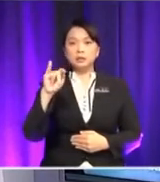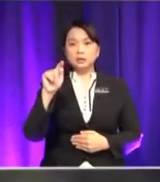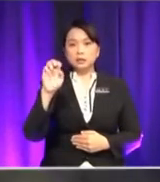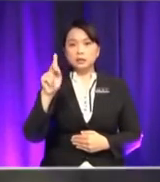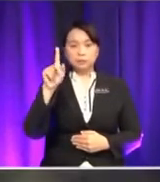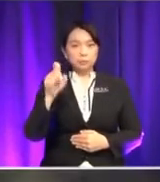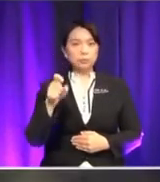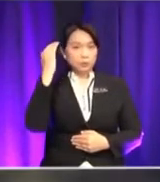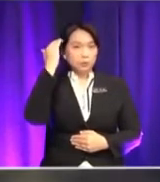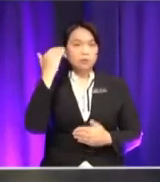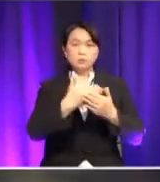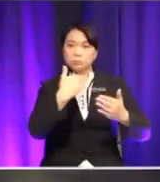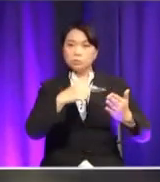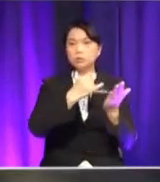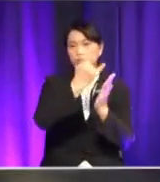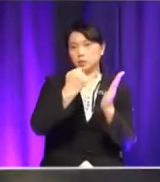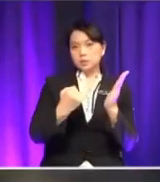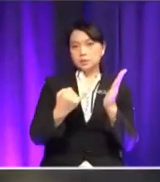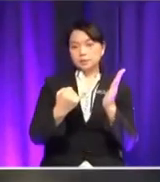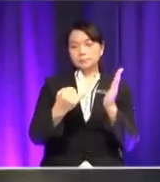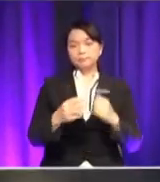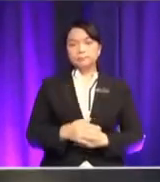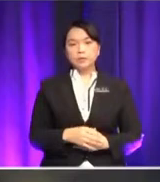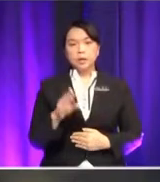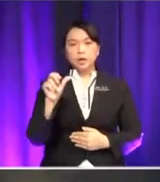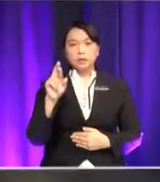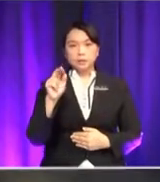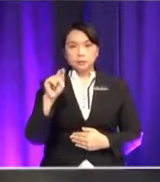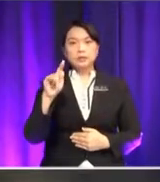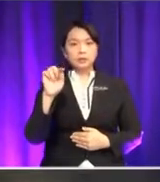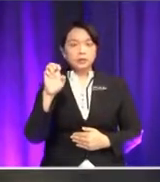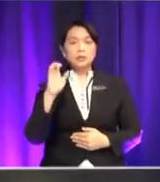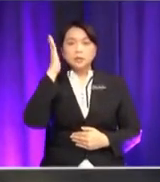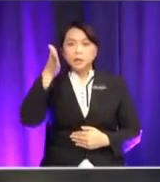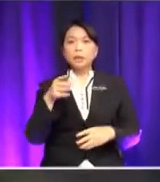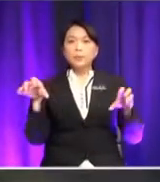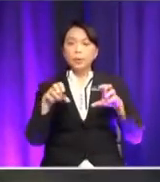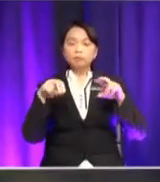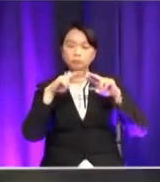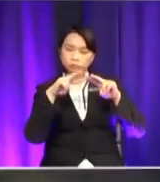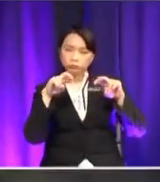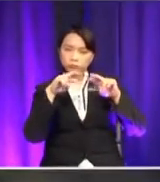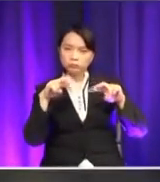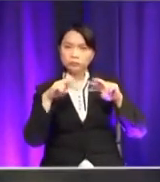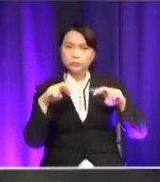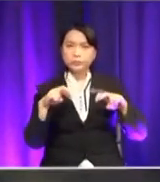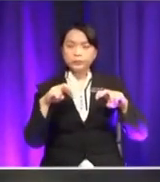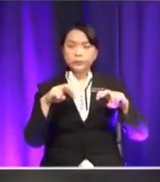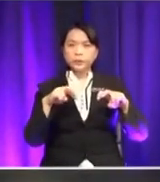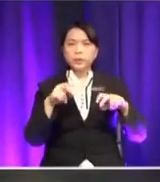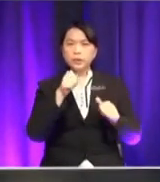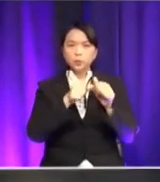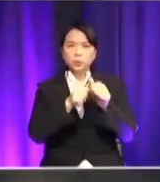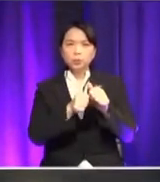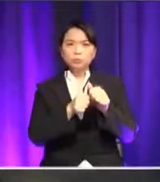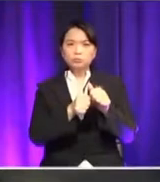oke eh kita ini dia akan membuat suatu segi dia melihat keperluan pelanggan